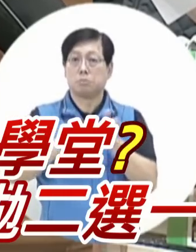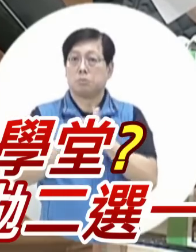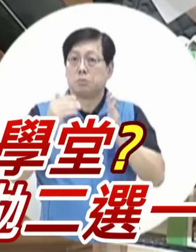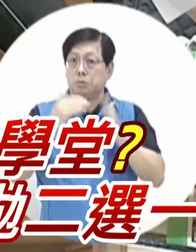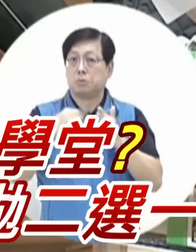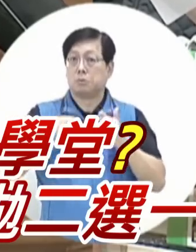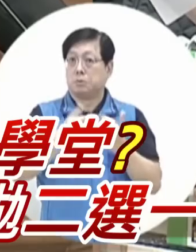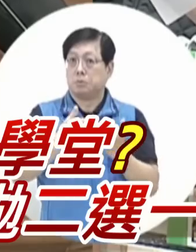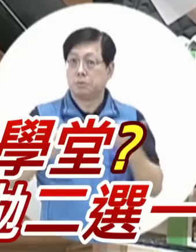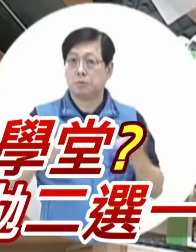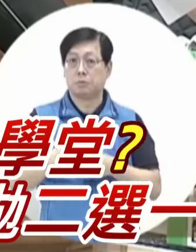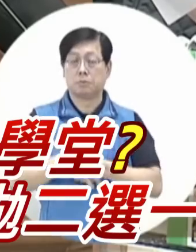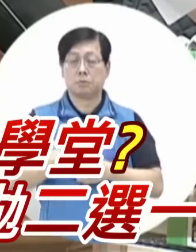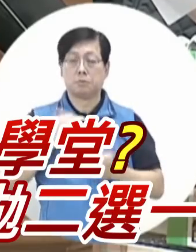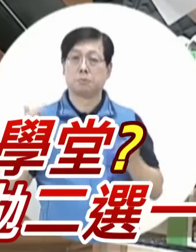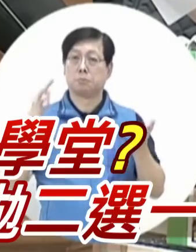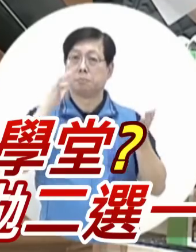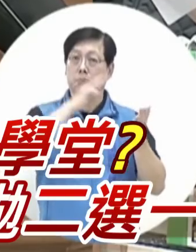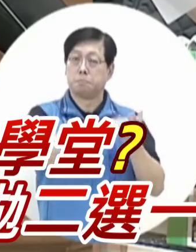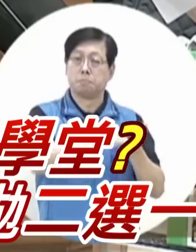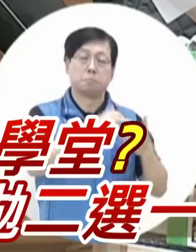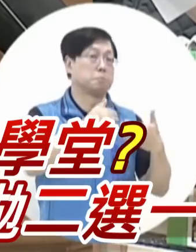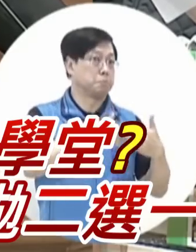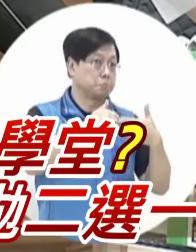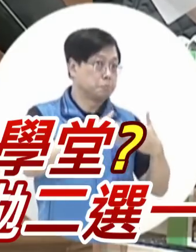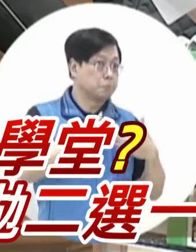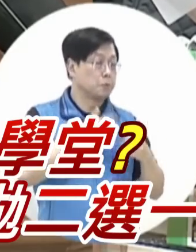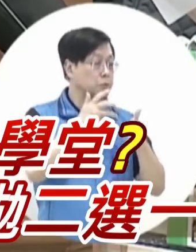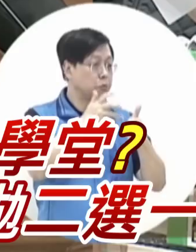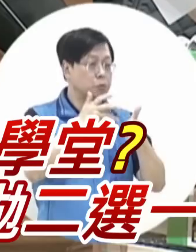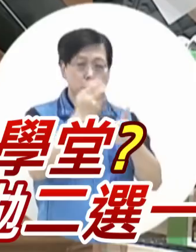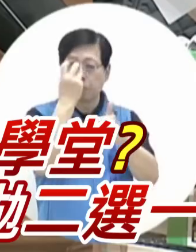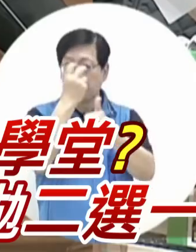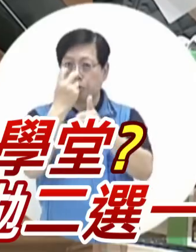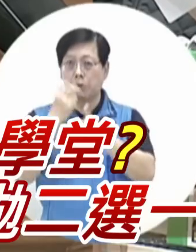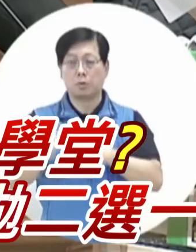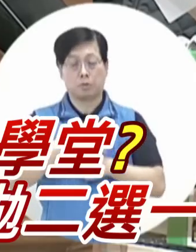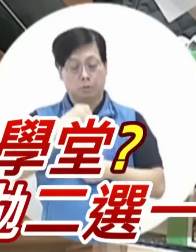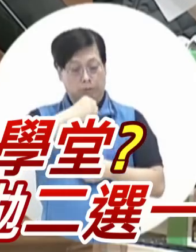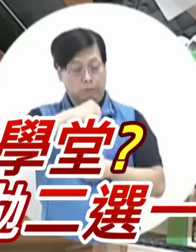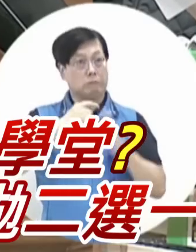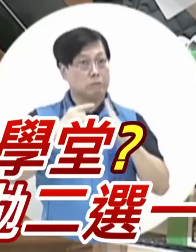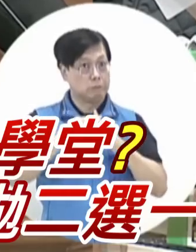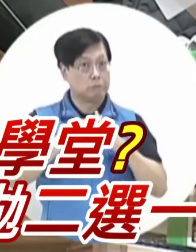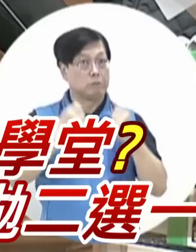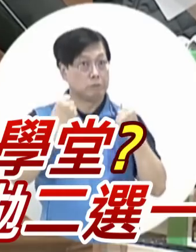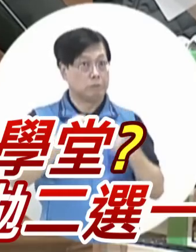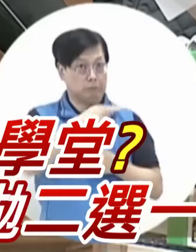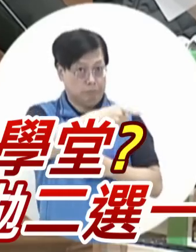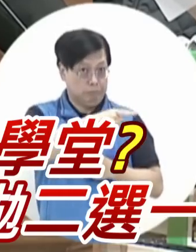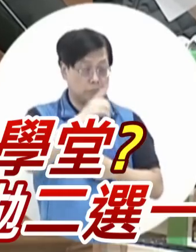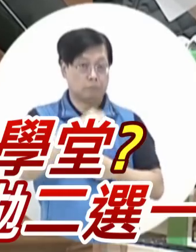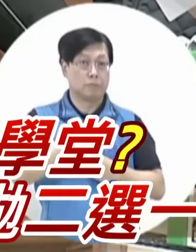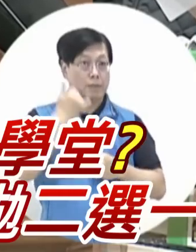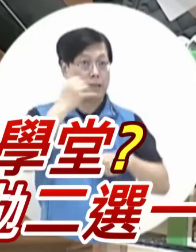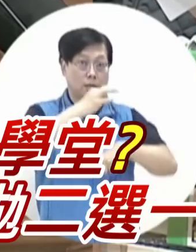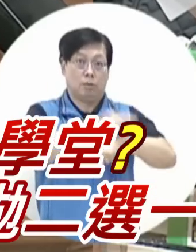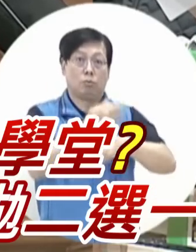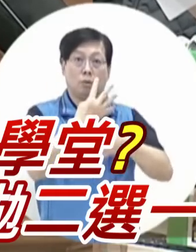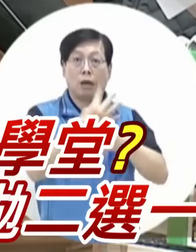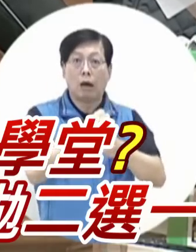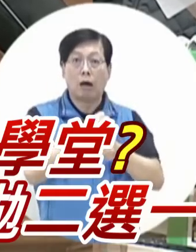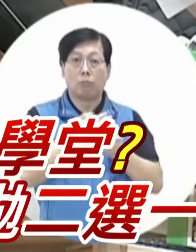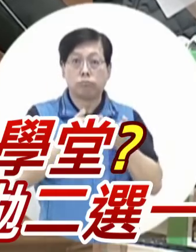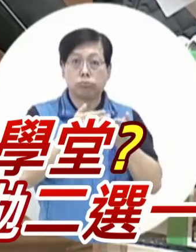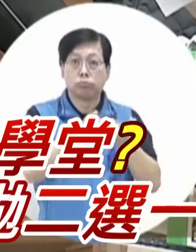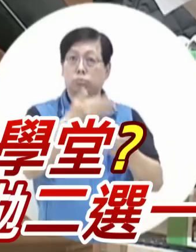份到大陆去了解台湾人民在海瑞号的整个